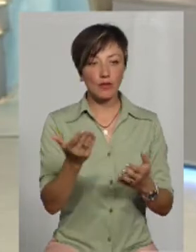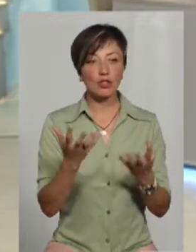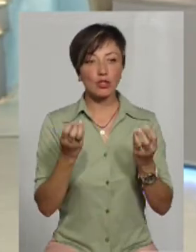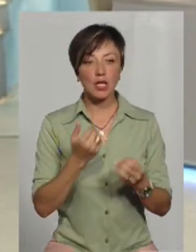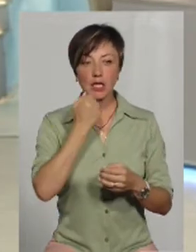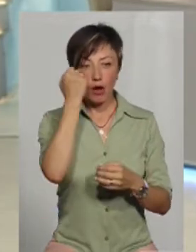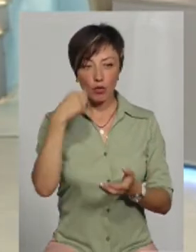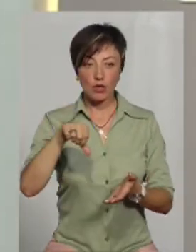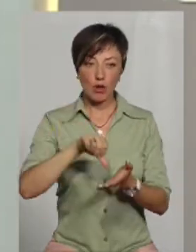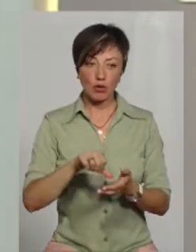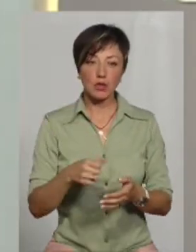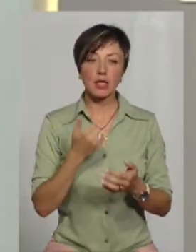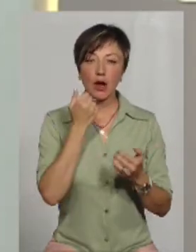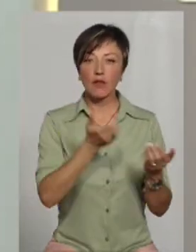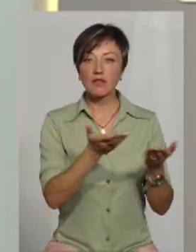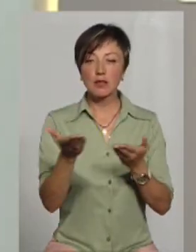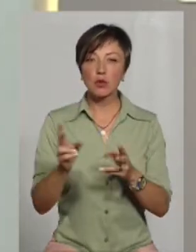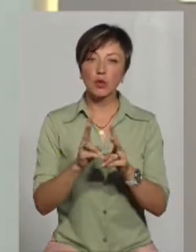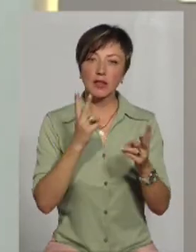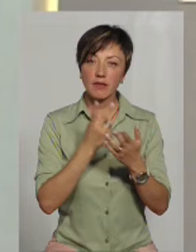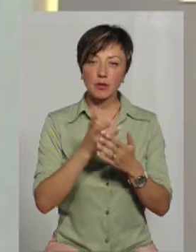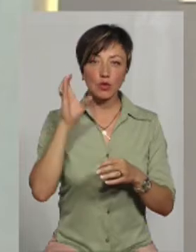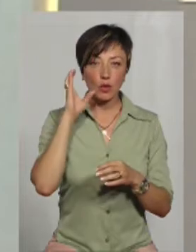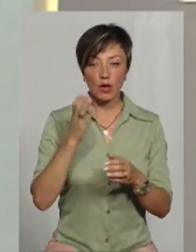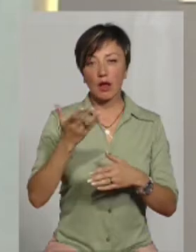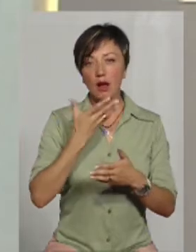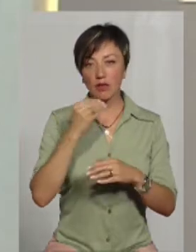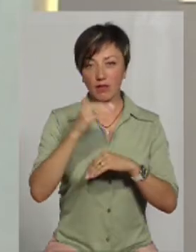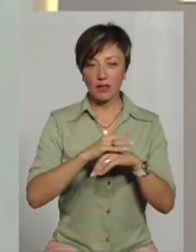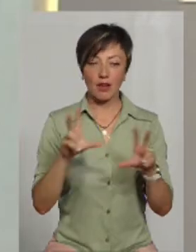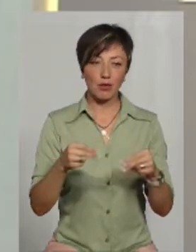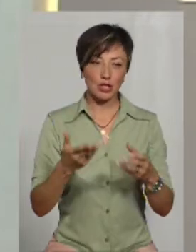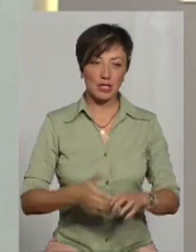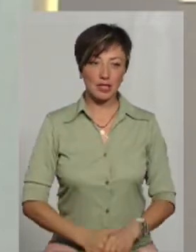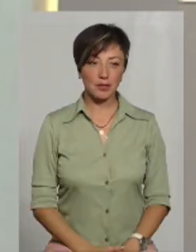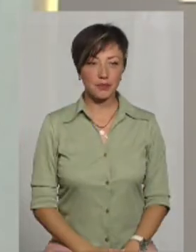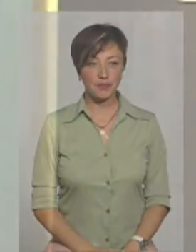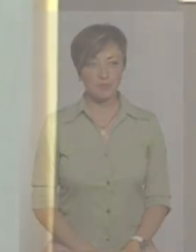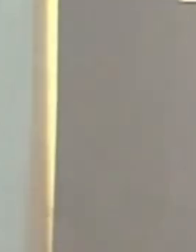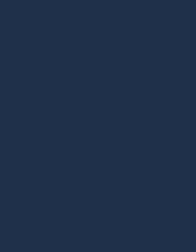ще. Дякую вам за участь. Дякую, дякую всім, хто дивився і буде слухати. Гарного вечора і нехай щастить.